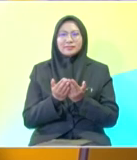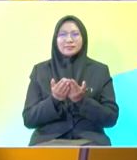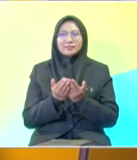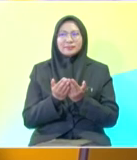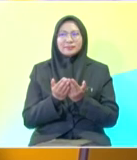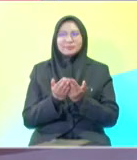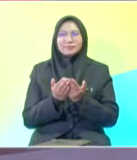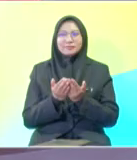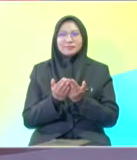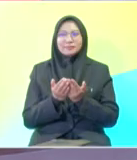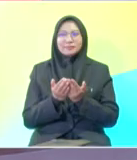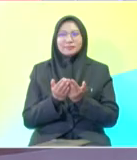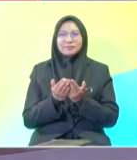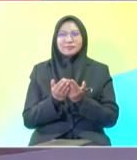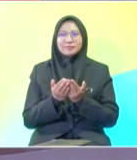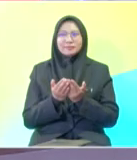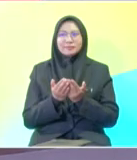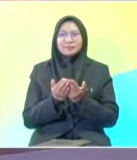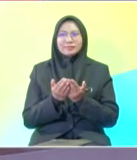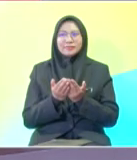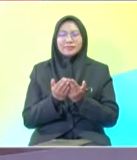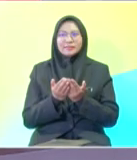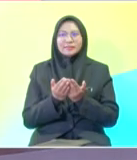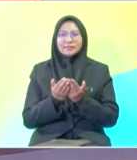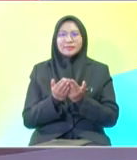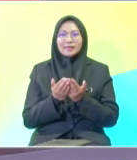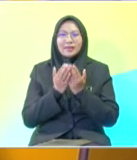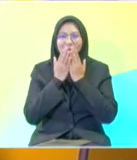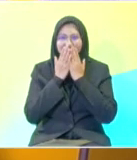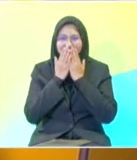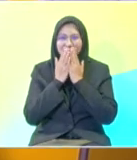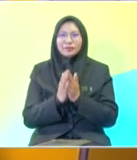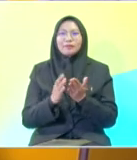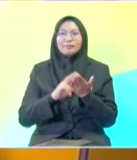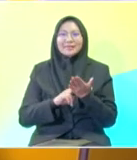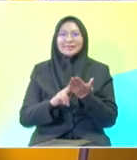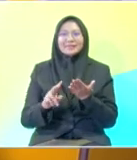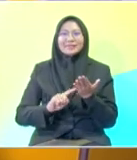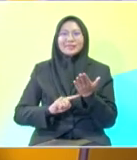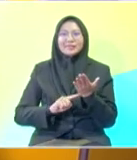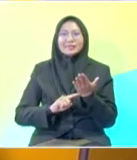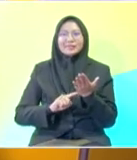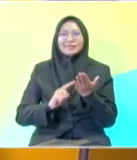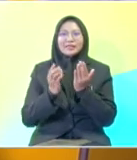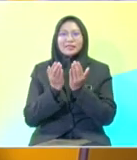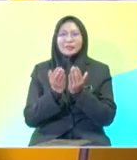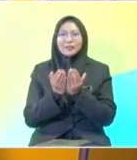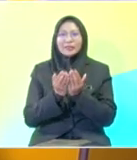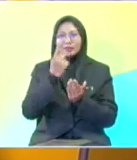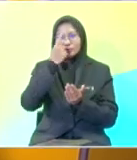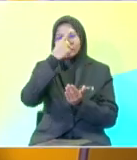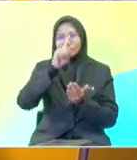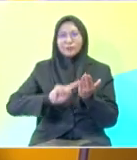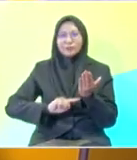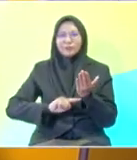ya arhamarrohimin amin ya robbal alamin Amin amin ya robbal alamin terima kasih